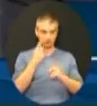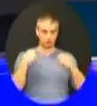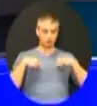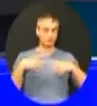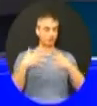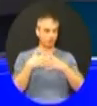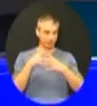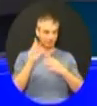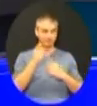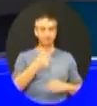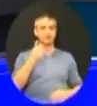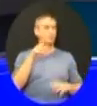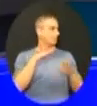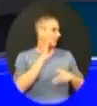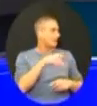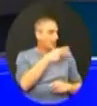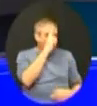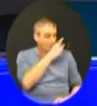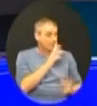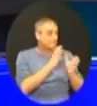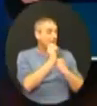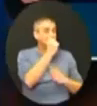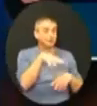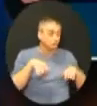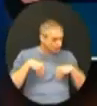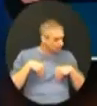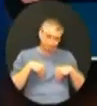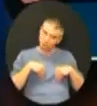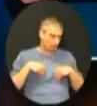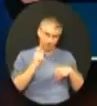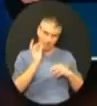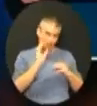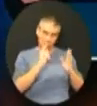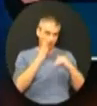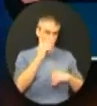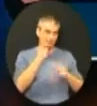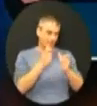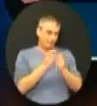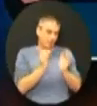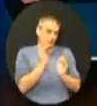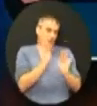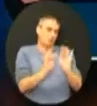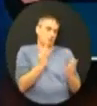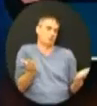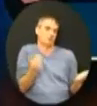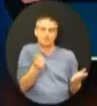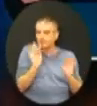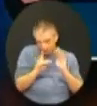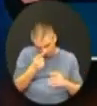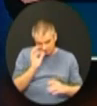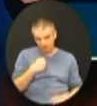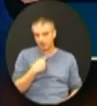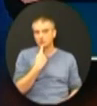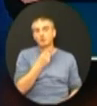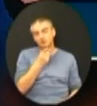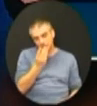הקואליציה והבאתי את זה בפני שרים במ ליכוד ומחנה הצ יסכימו על זה זה עדיין לא ר לא בסדר הם התנגדו ועדיין אני